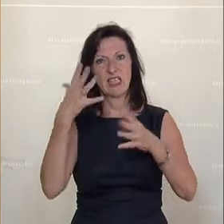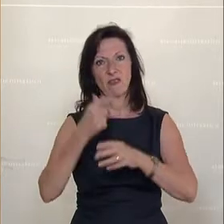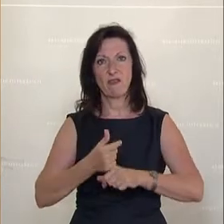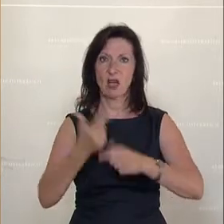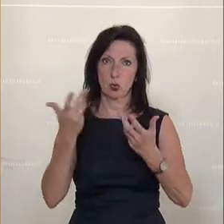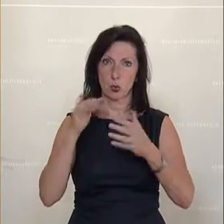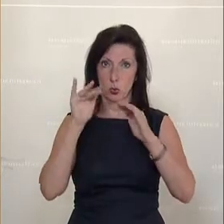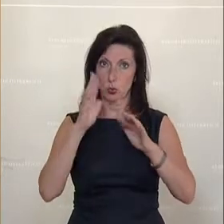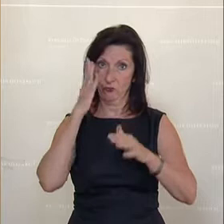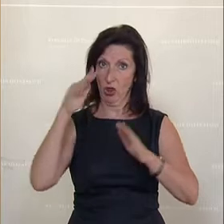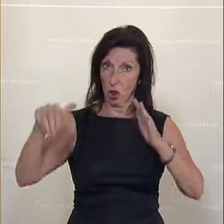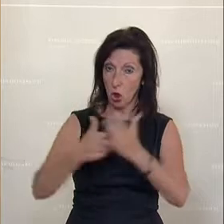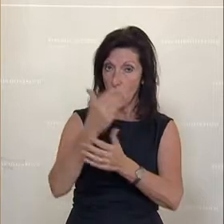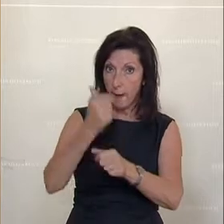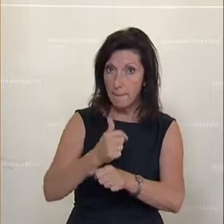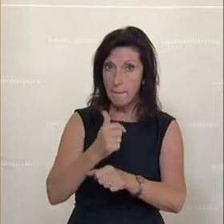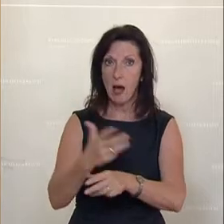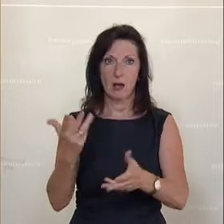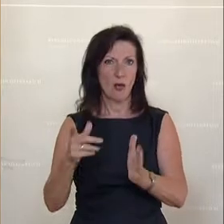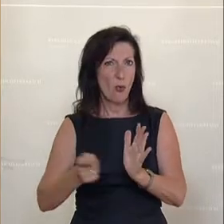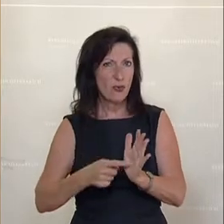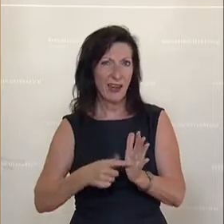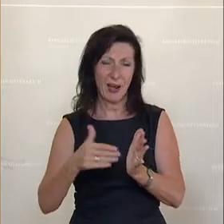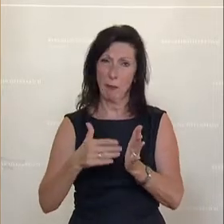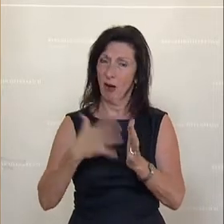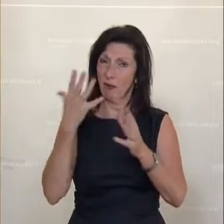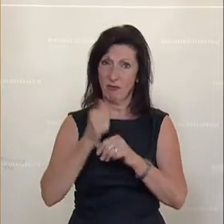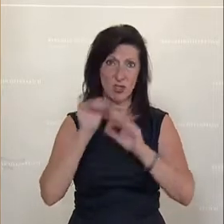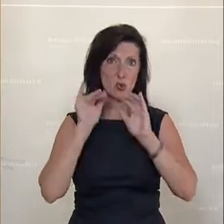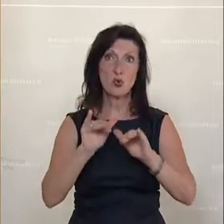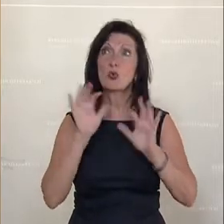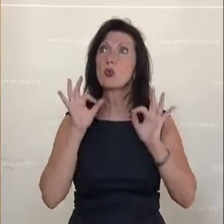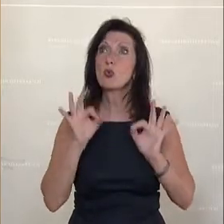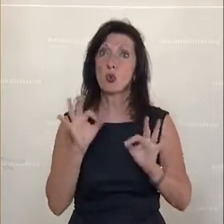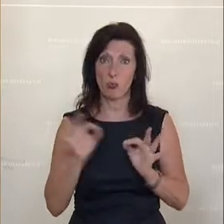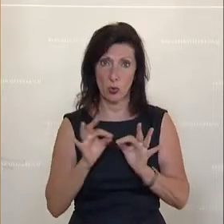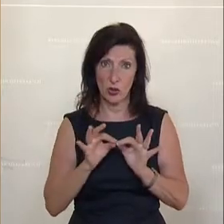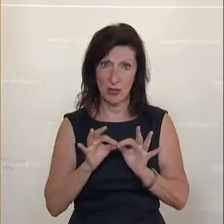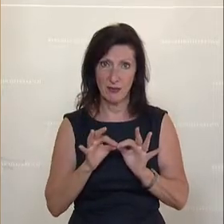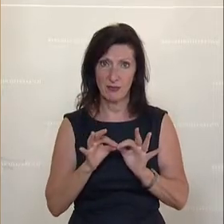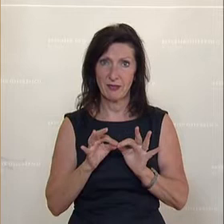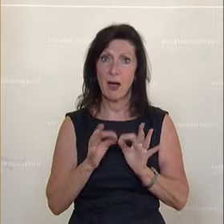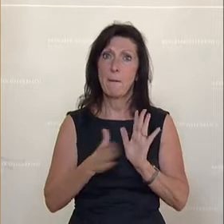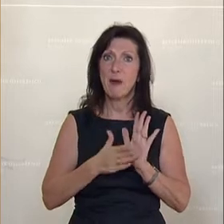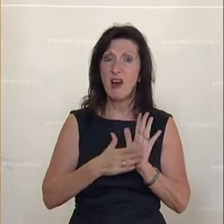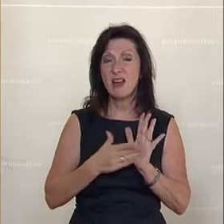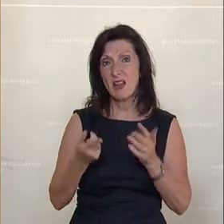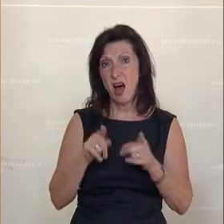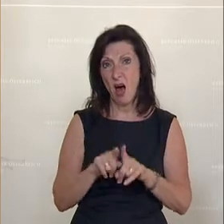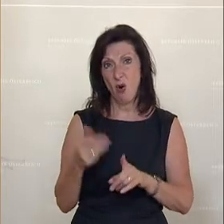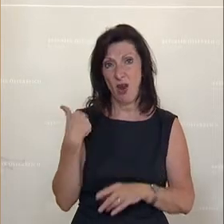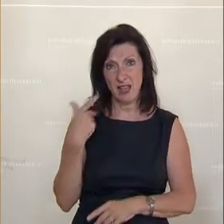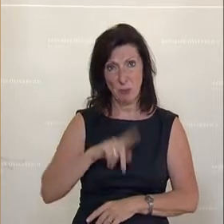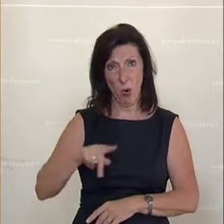und dass wir dringend einen gut funktionierenden verfassungsschutz brauchen das zeigt uns auch letzten